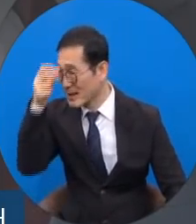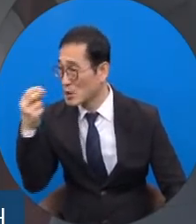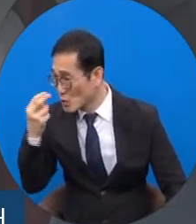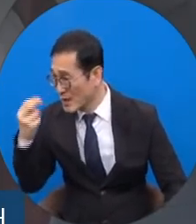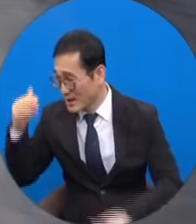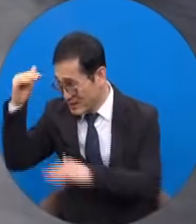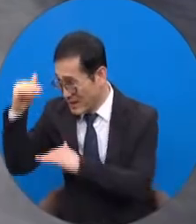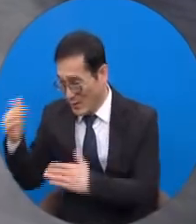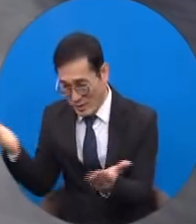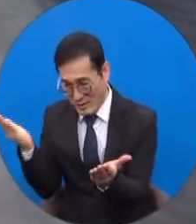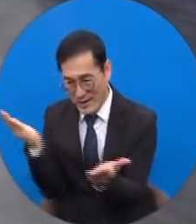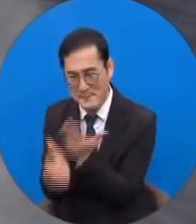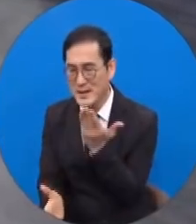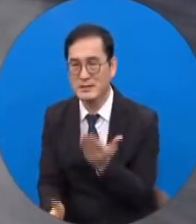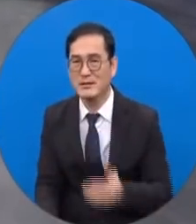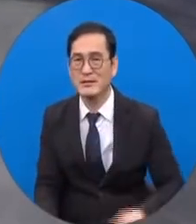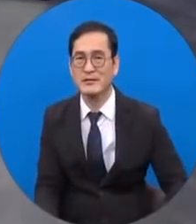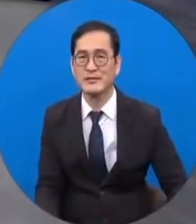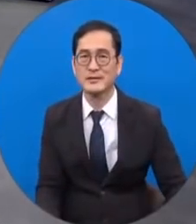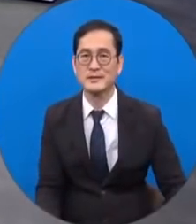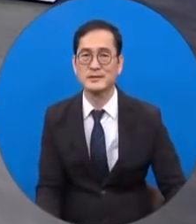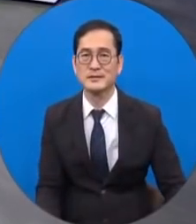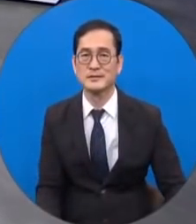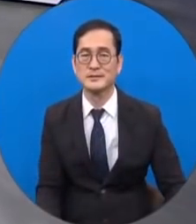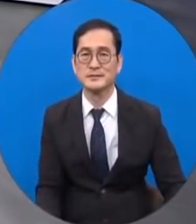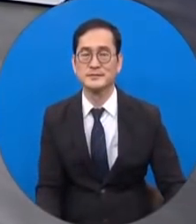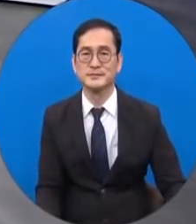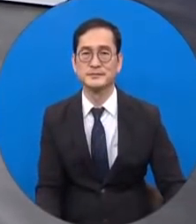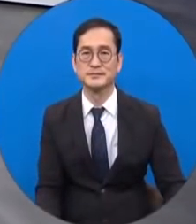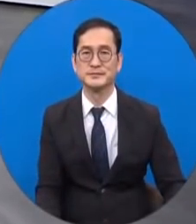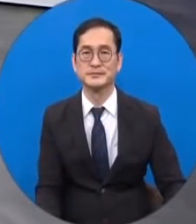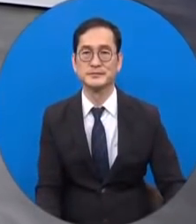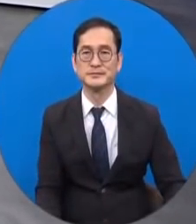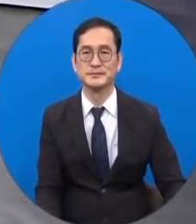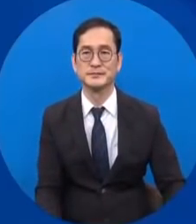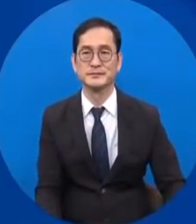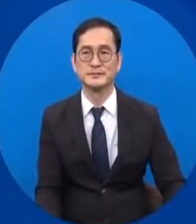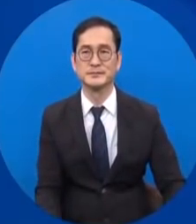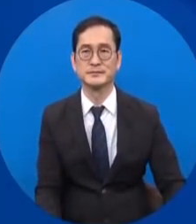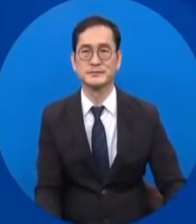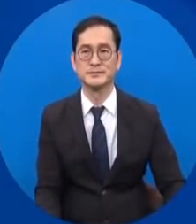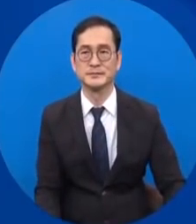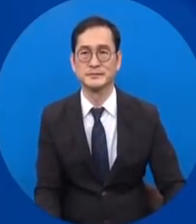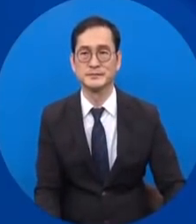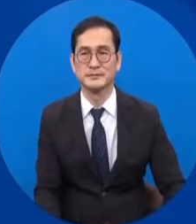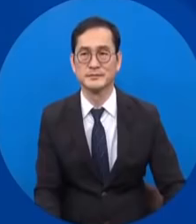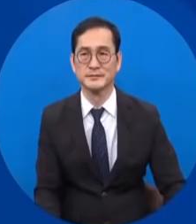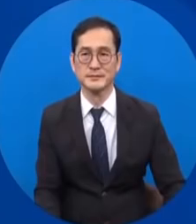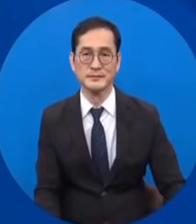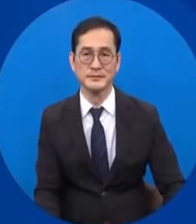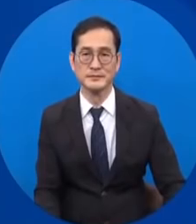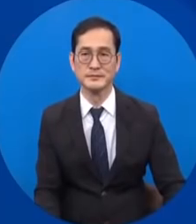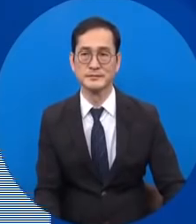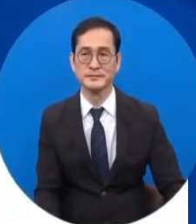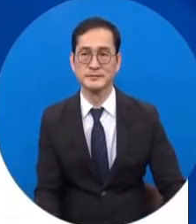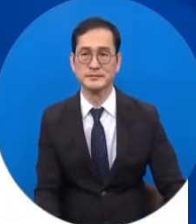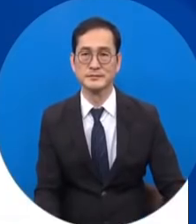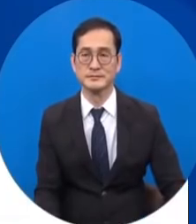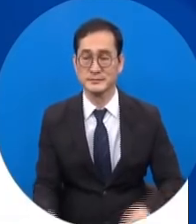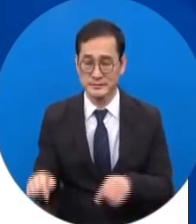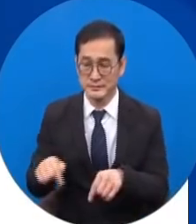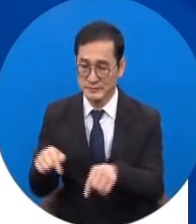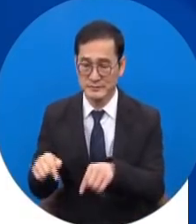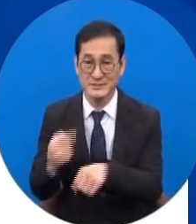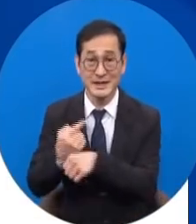강력하게 반박을 하고 있죠 재미 김만 배씨의 녹취록 하도 녹취록에 많아서 이게 언제적 녹취록이 지도 색깔 있을텐데 작년 9월